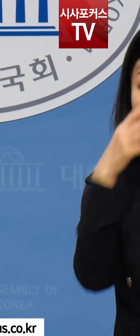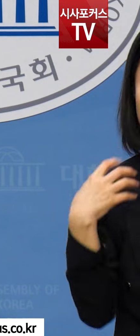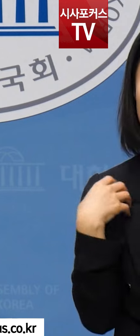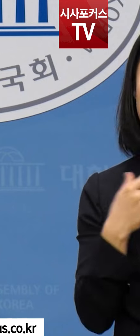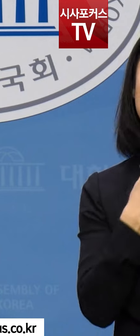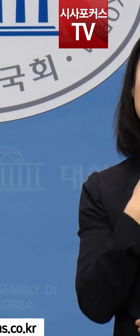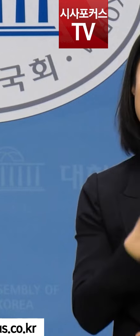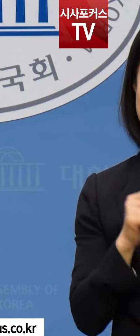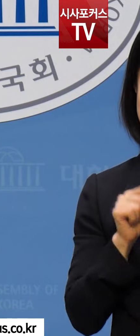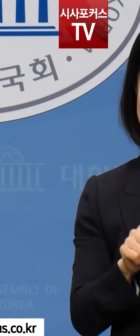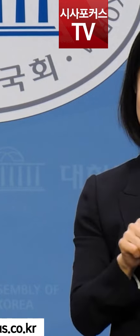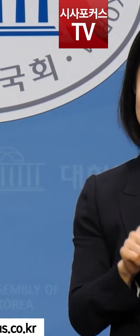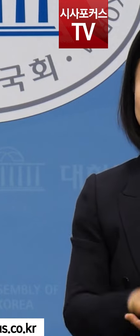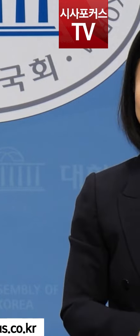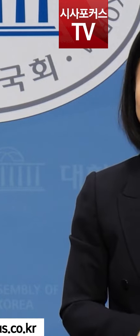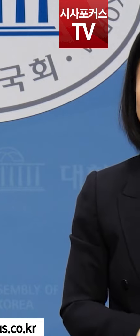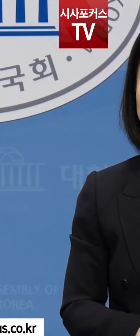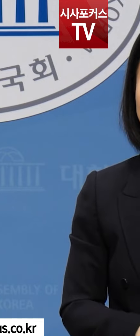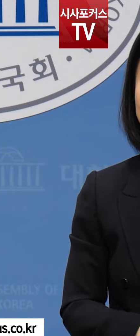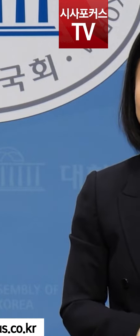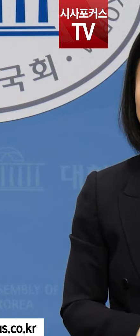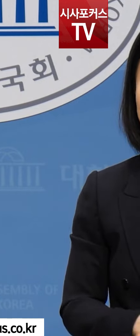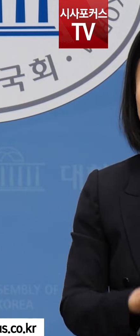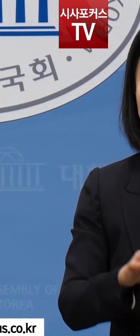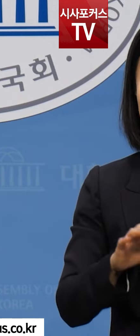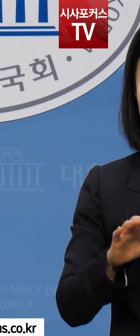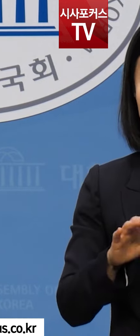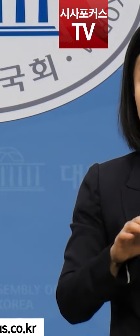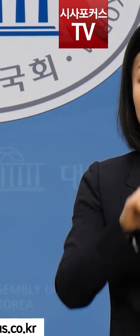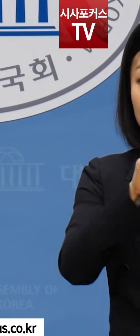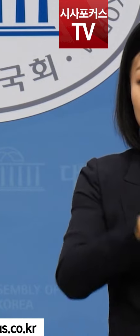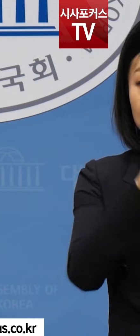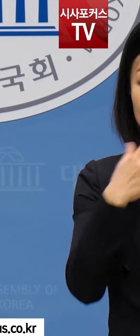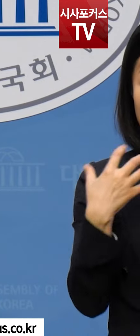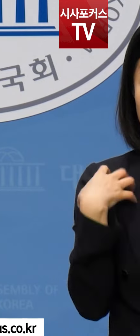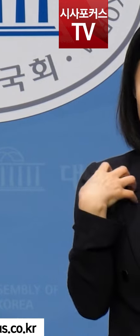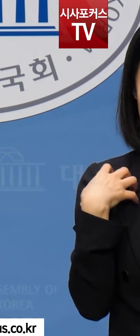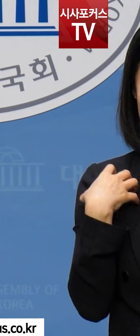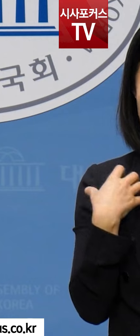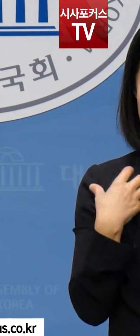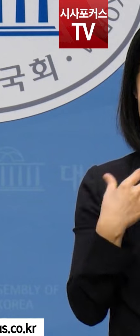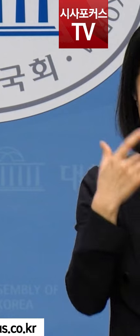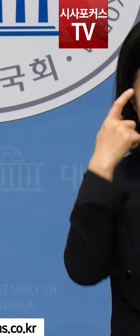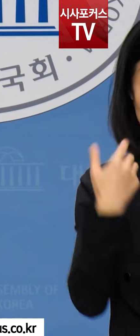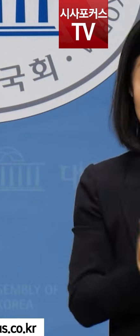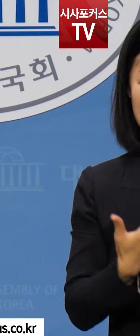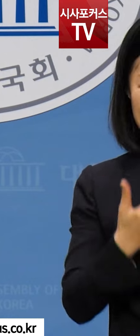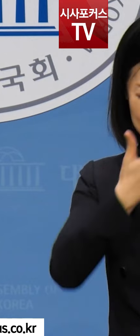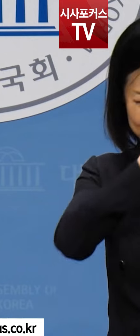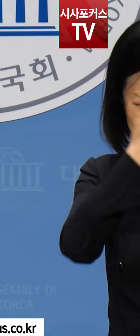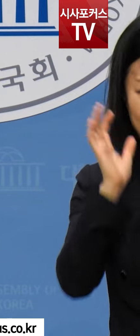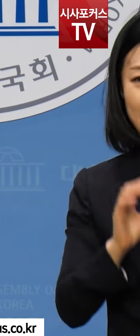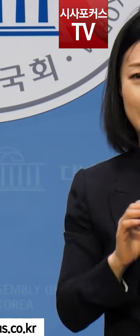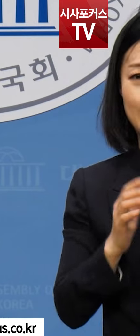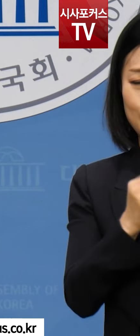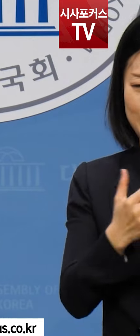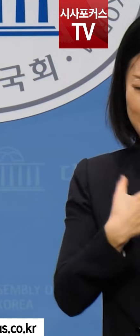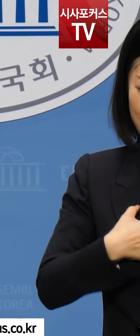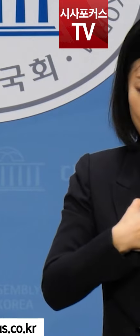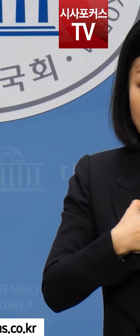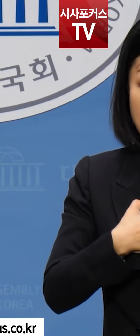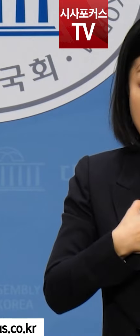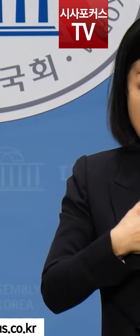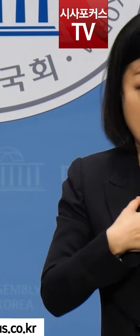정부를 원하고 있습니다. 기존 질서를 뒤집으며 혼란을 초래하고 국민들의 고통을